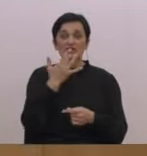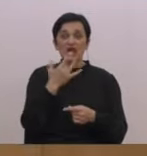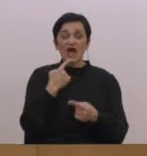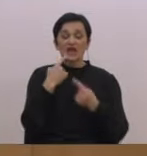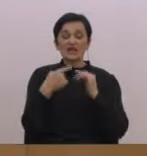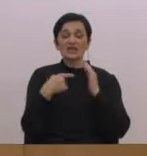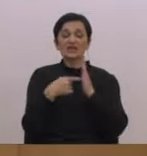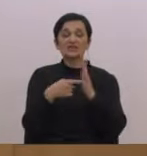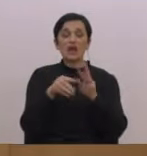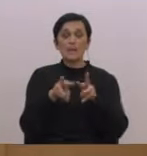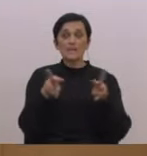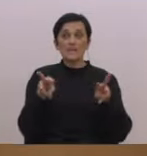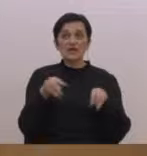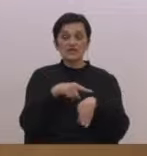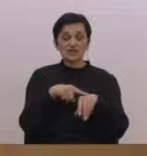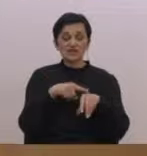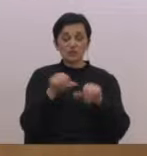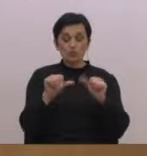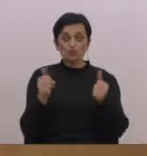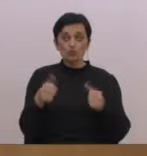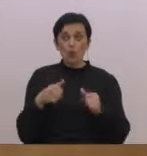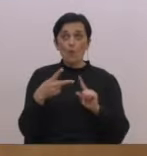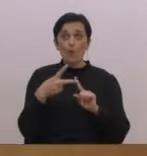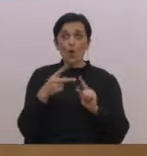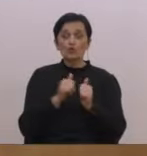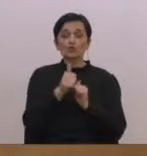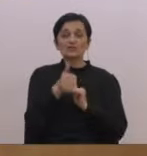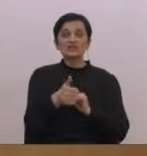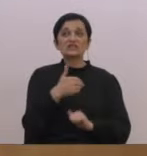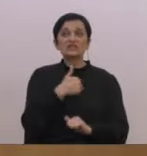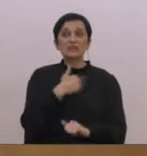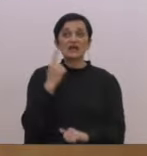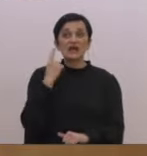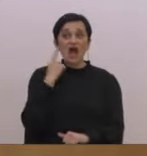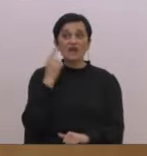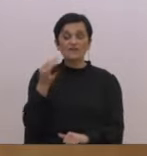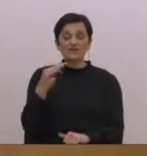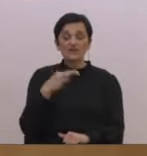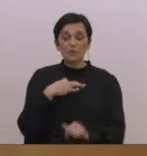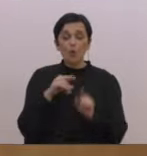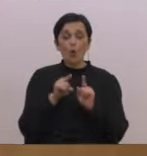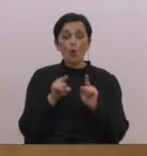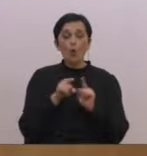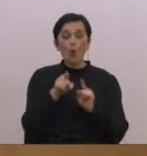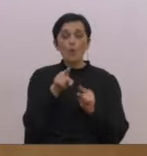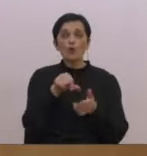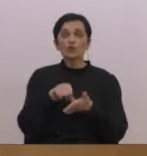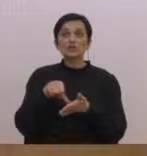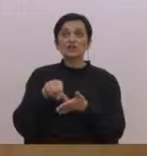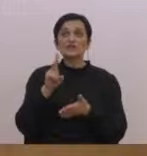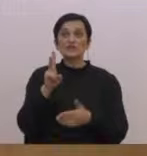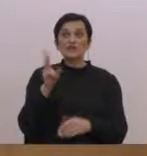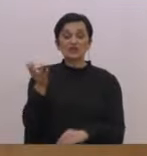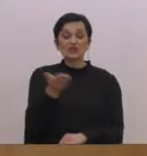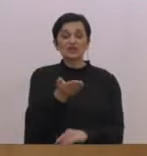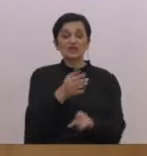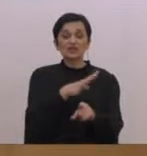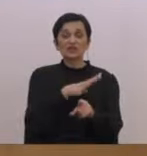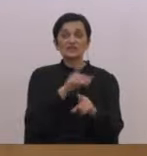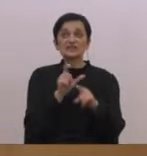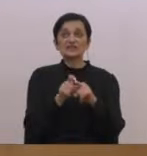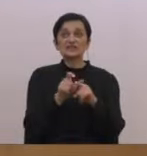s-a disformat și. Da, meore, ținăsăn mi-ndă găvui cu pasuchi, opoziția armatigile bizcamo uitnen